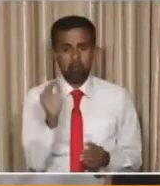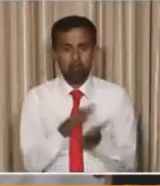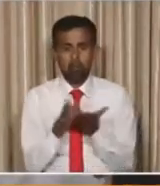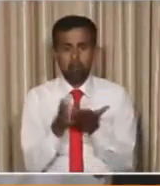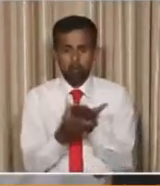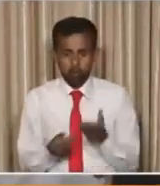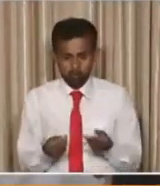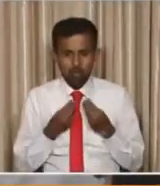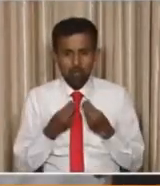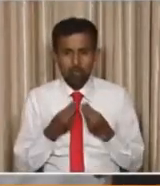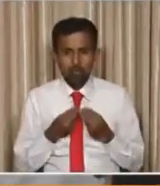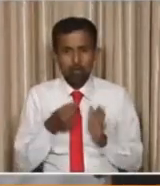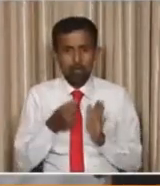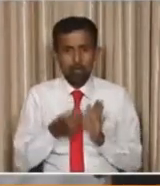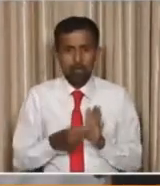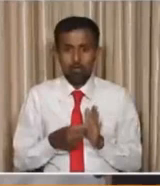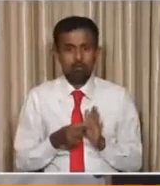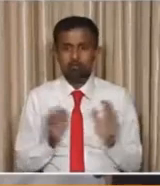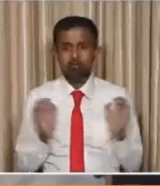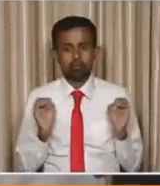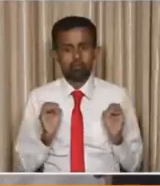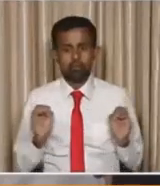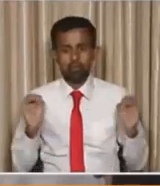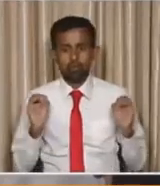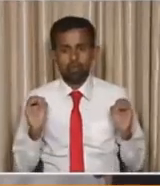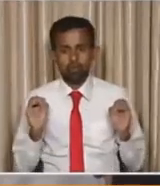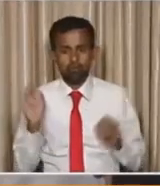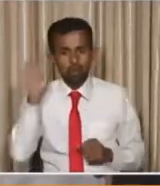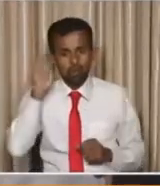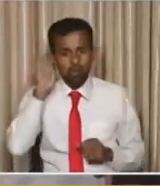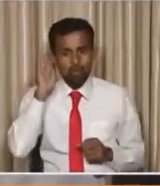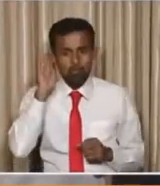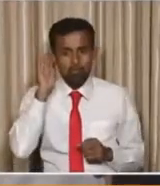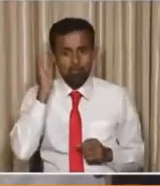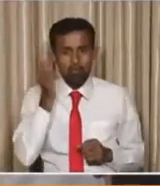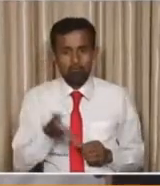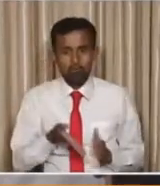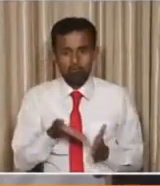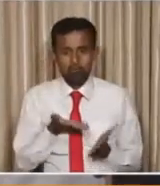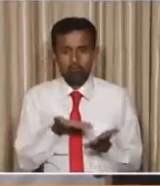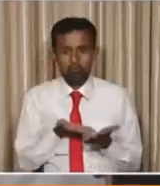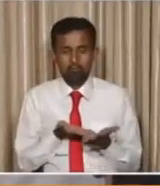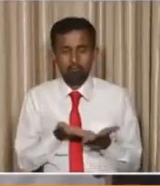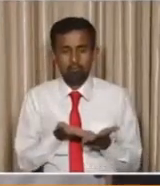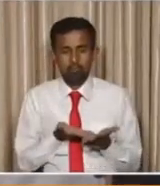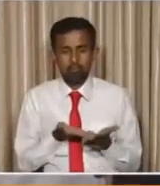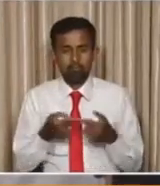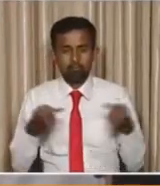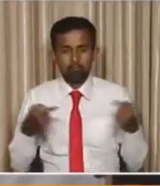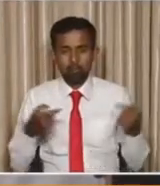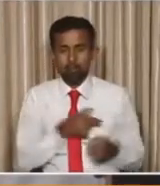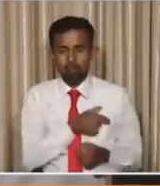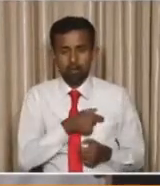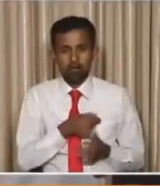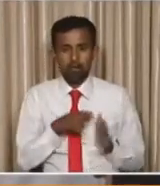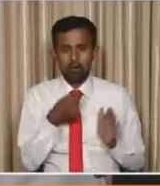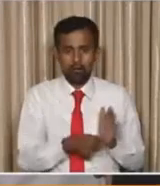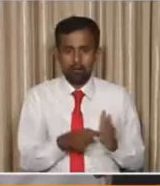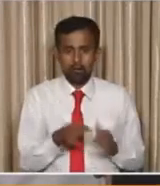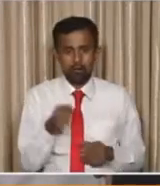හම්බුණා. අත්සන් කළා තිබුණේ නැහැ. මම ඇහුවද්දී මේක සමහර විපක්ෂ නායකවරු අත්සන්